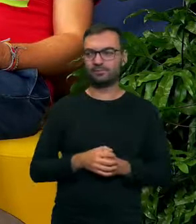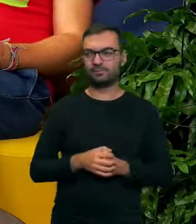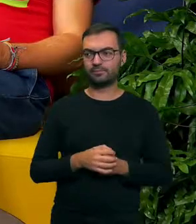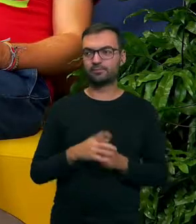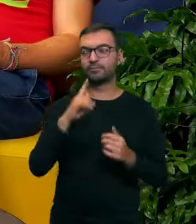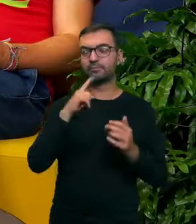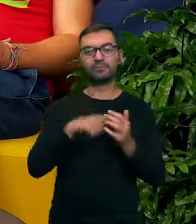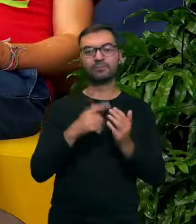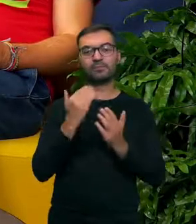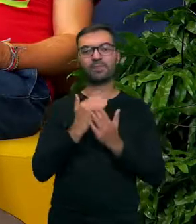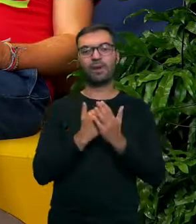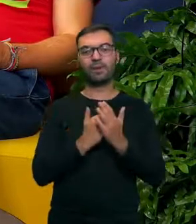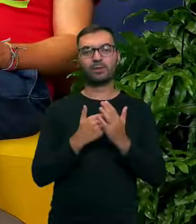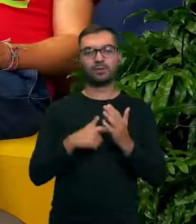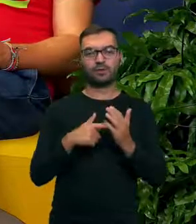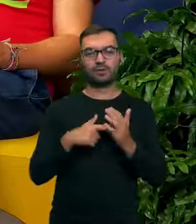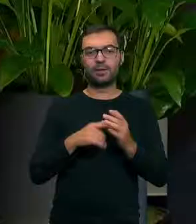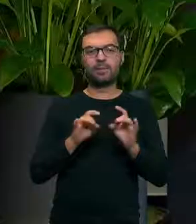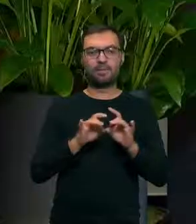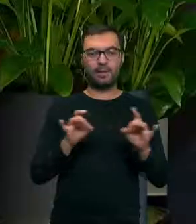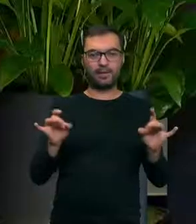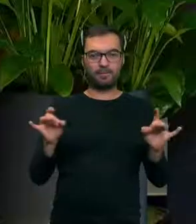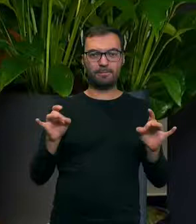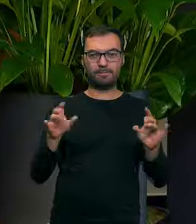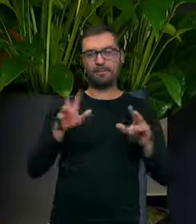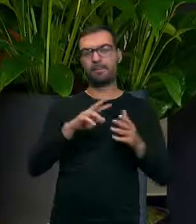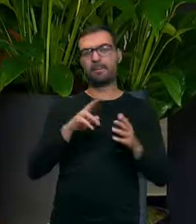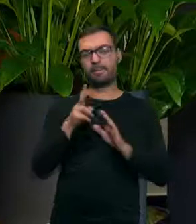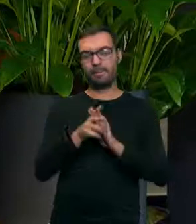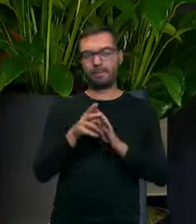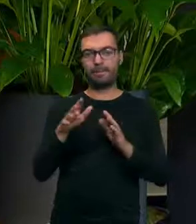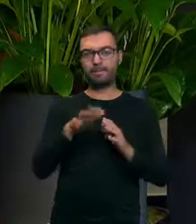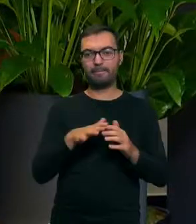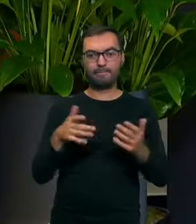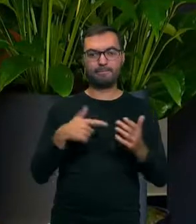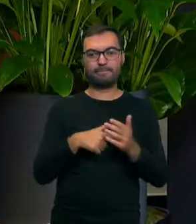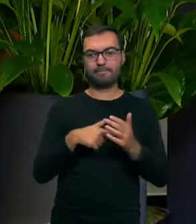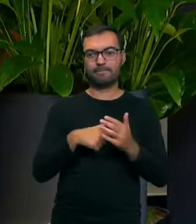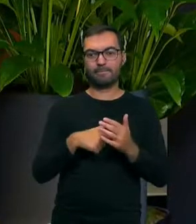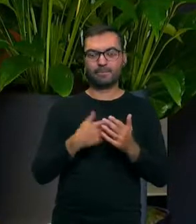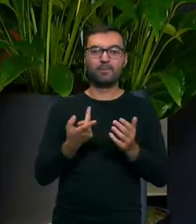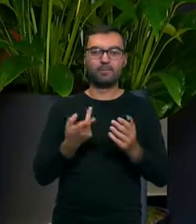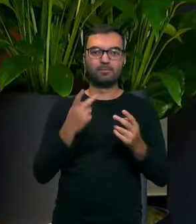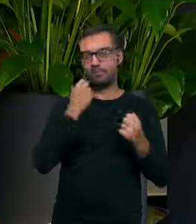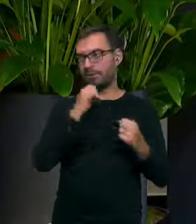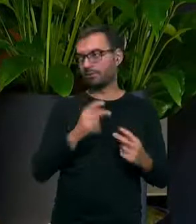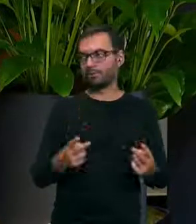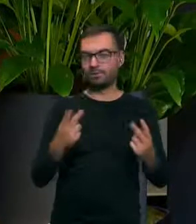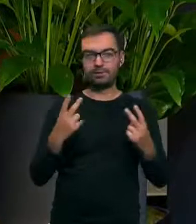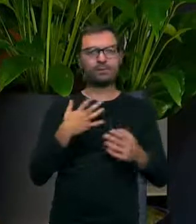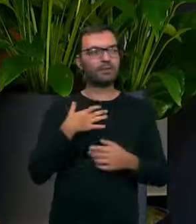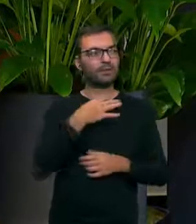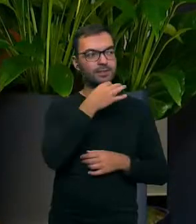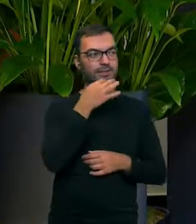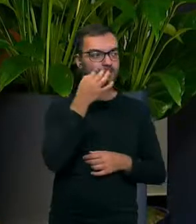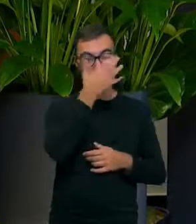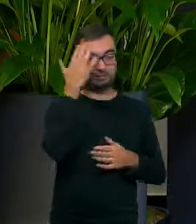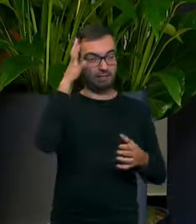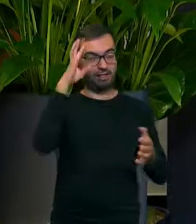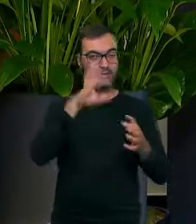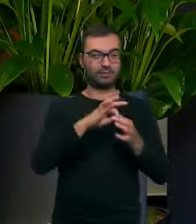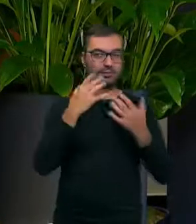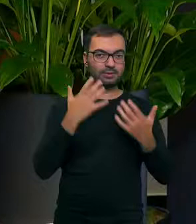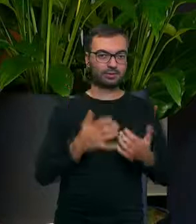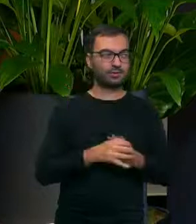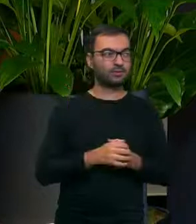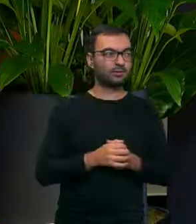szczególnie w warunkach pandemicznych na planie, no to jakby liczy się podwójnie. Nie? Ja mam o to zapytać, ale nie wiem, czy chcecie do tego wracać, bo to